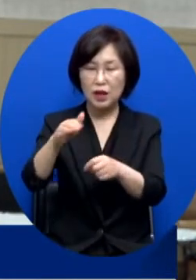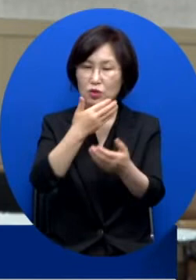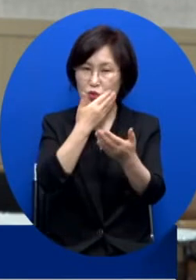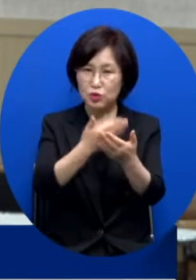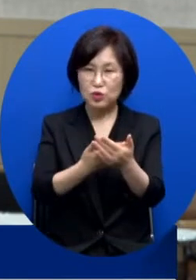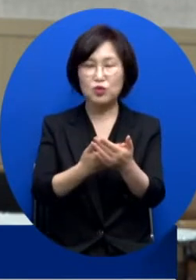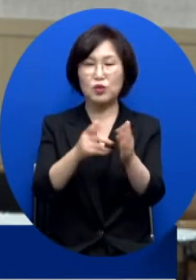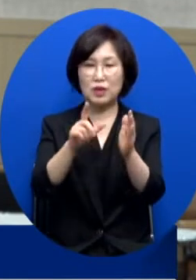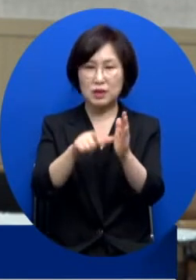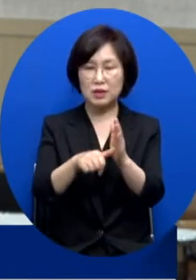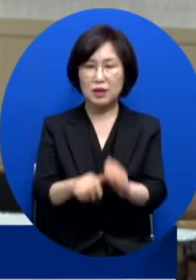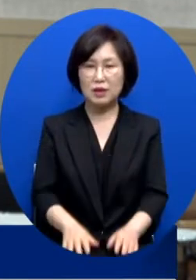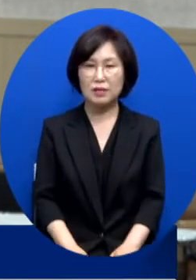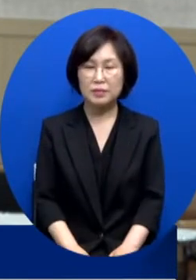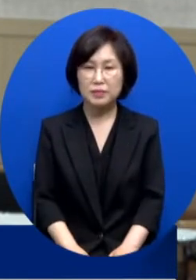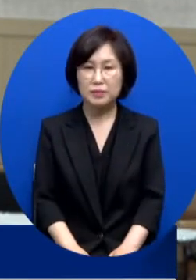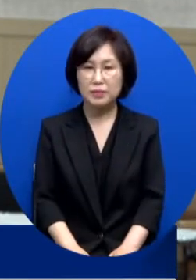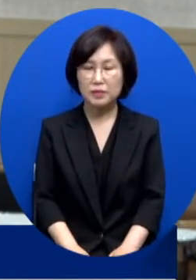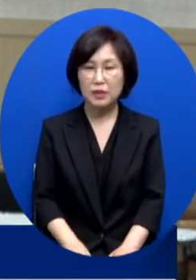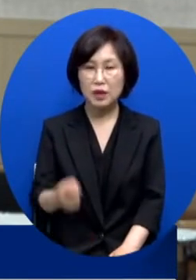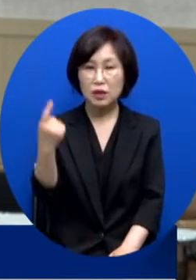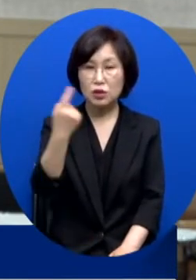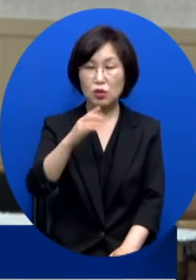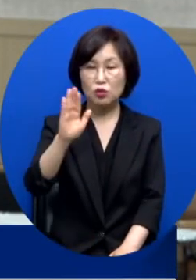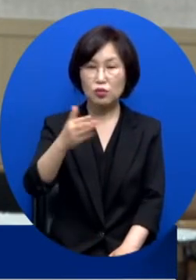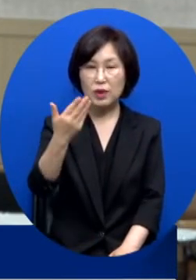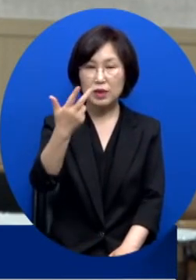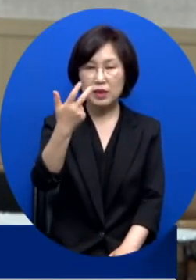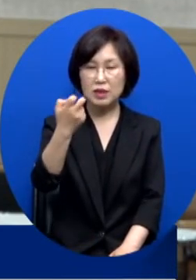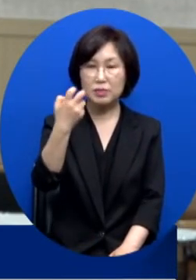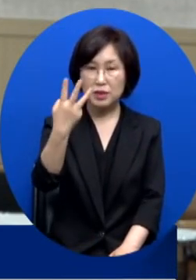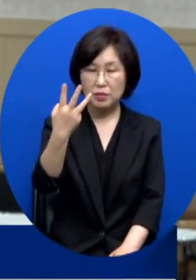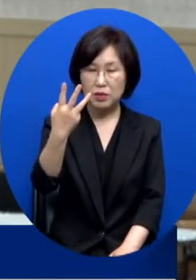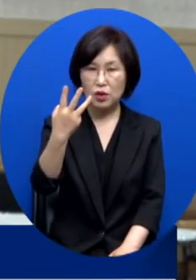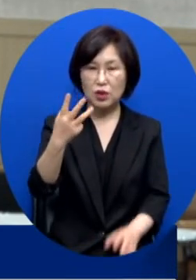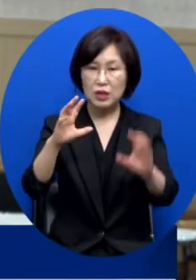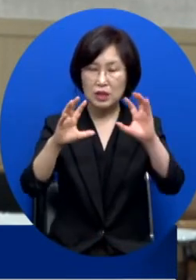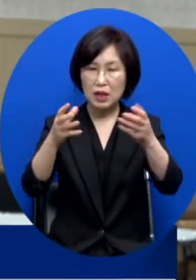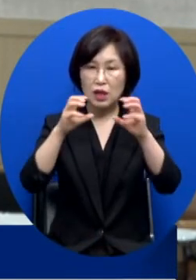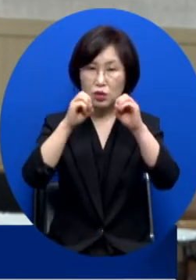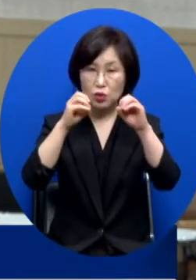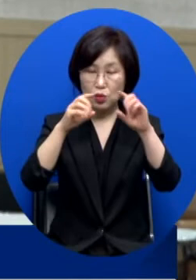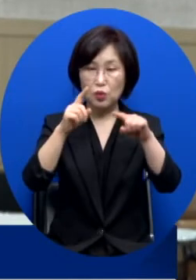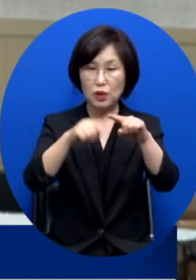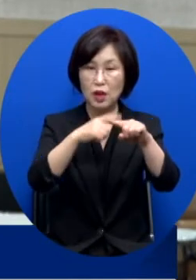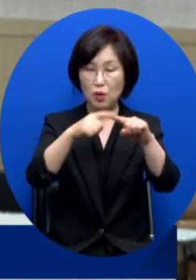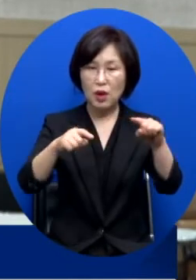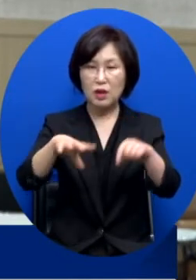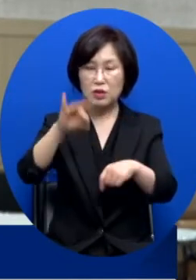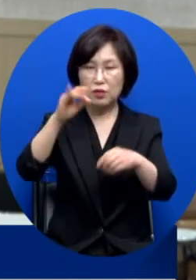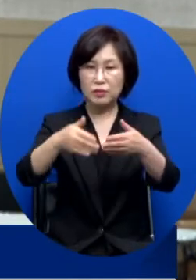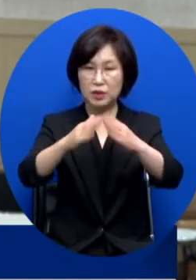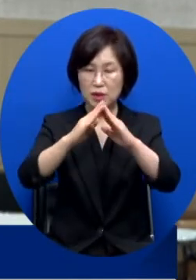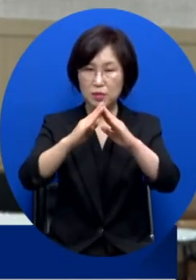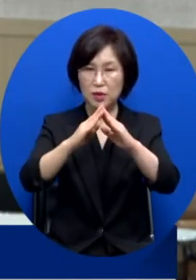시간입니다. 그리고 대구동신교회는 1973년에 세계선교회가 창립되어서 지금까지